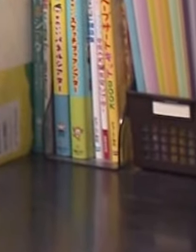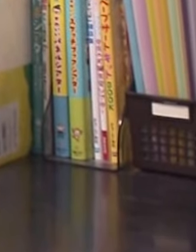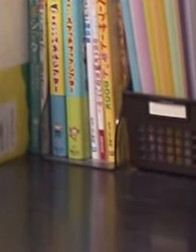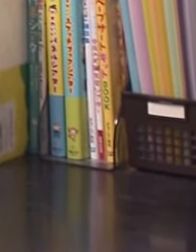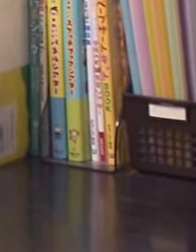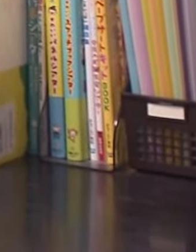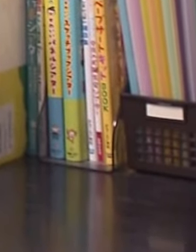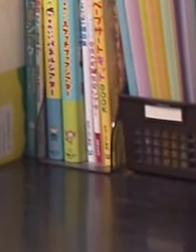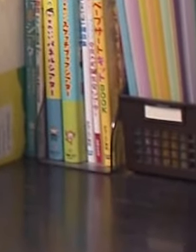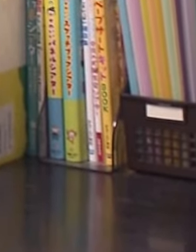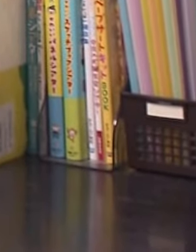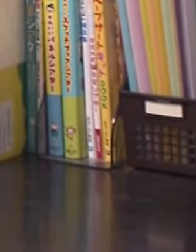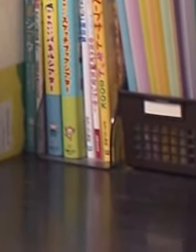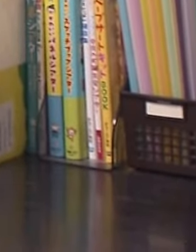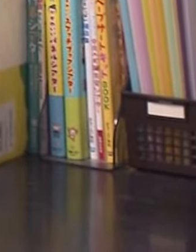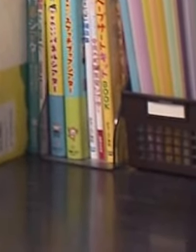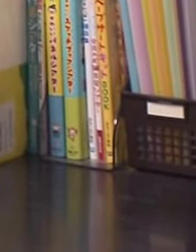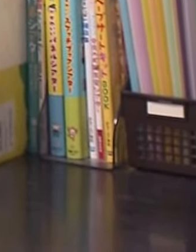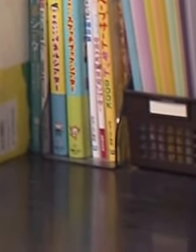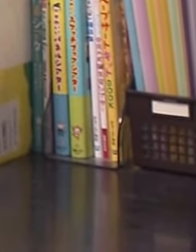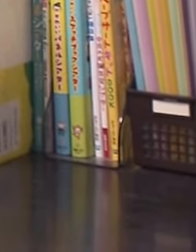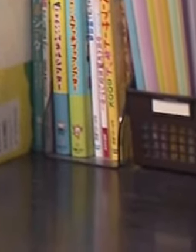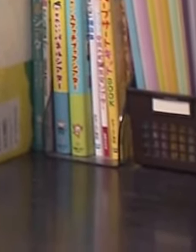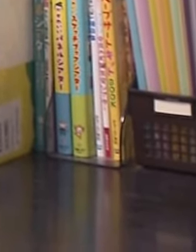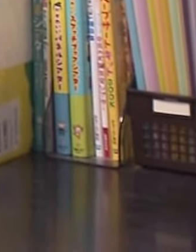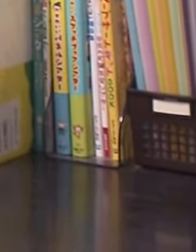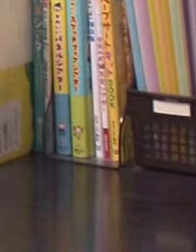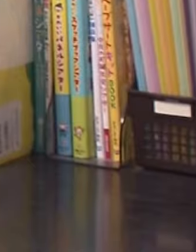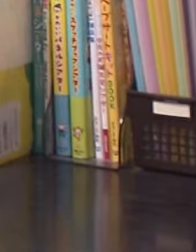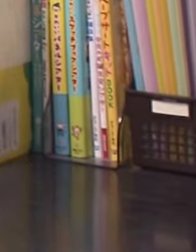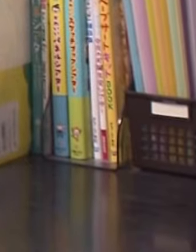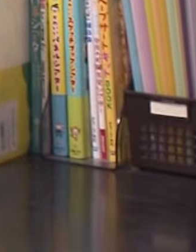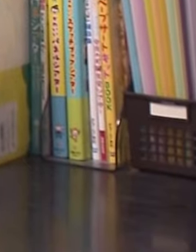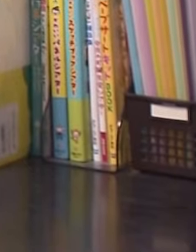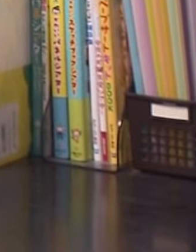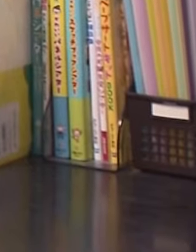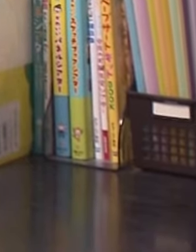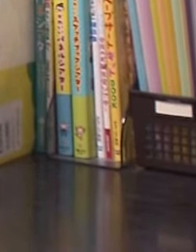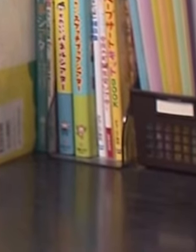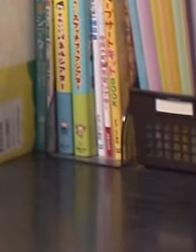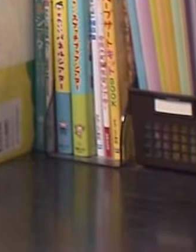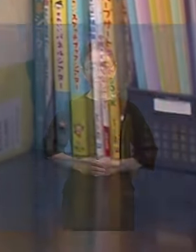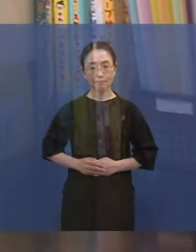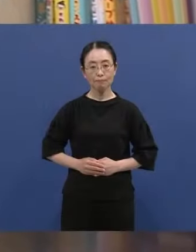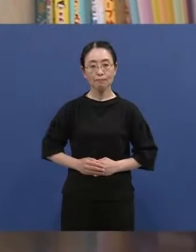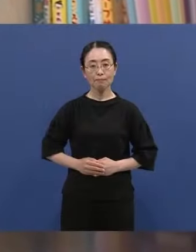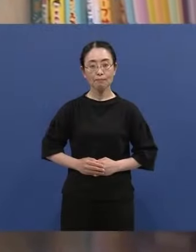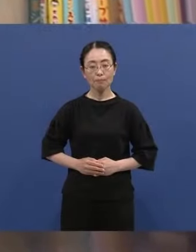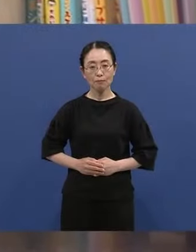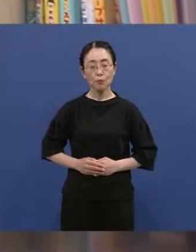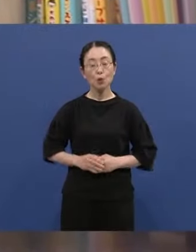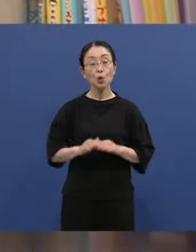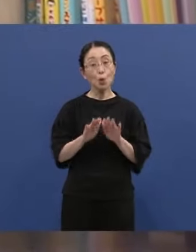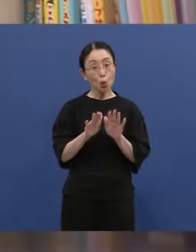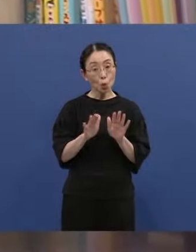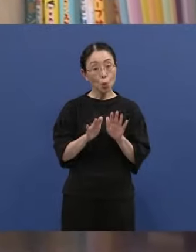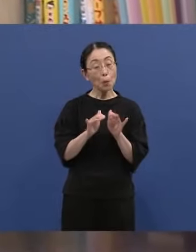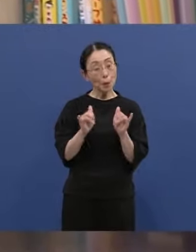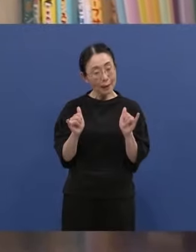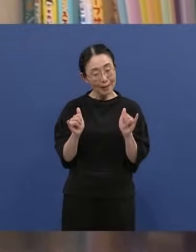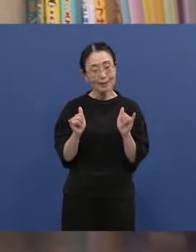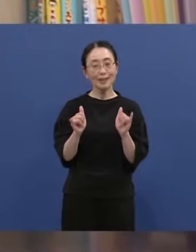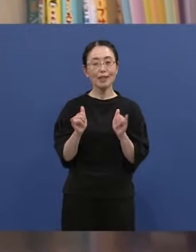ではピピー親子の広場で特に大切にされていることを教えてください。 はい、子どもさんたち